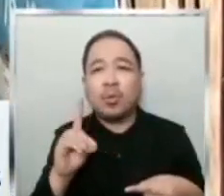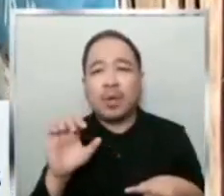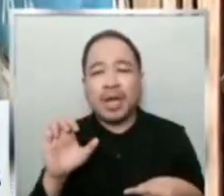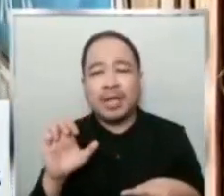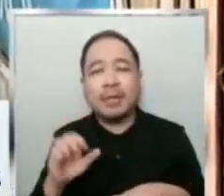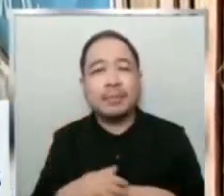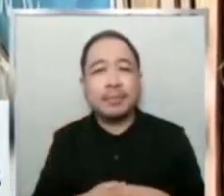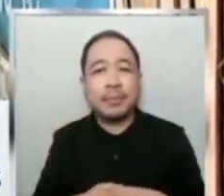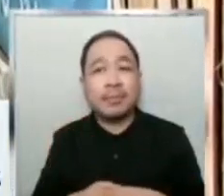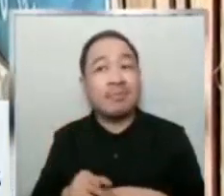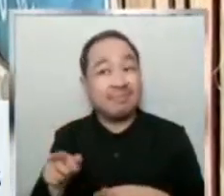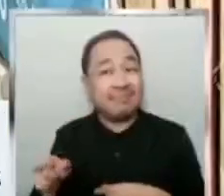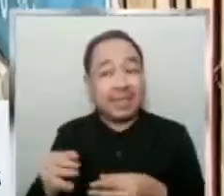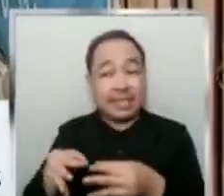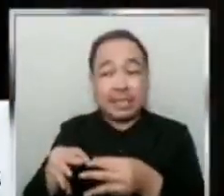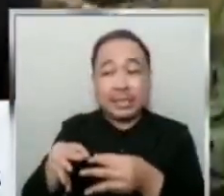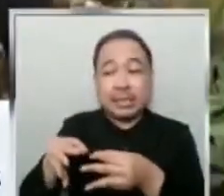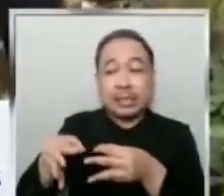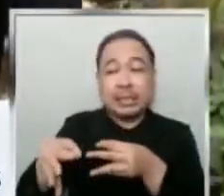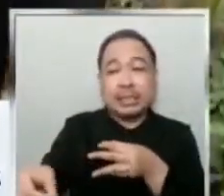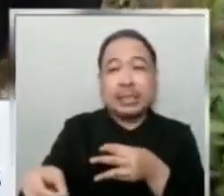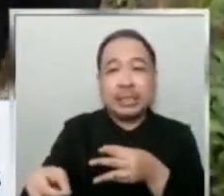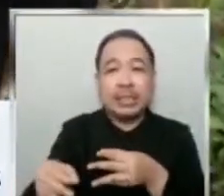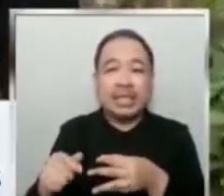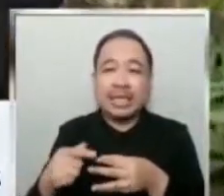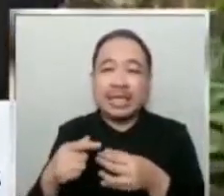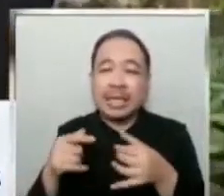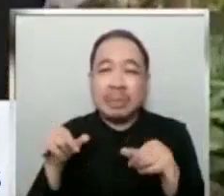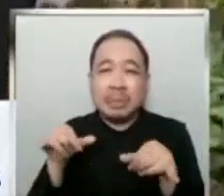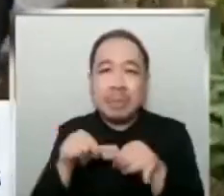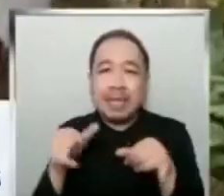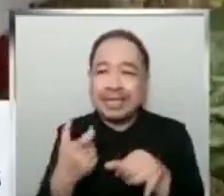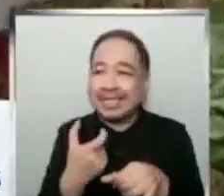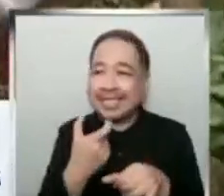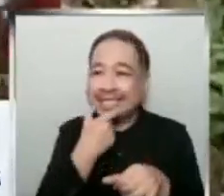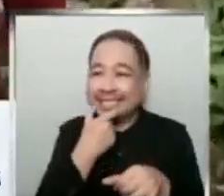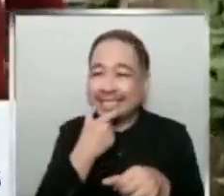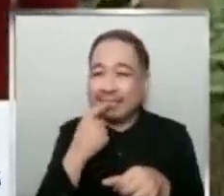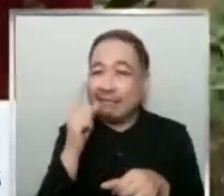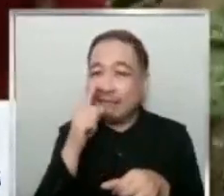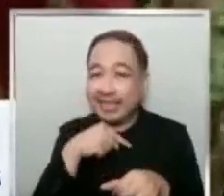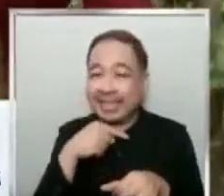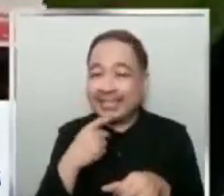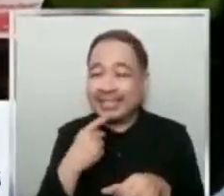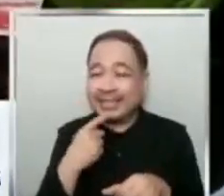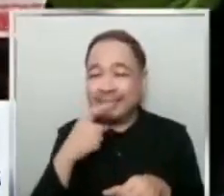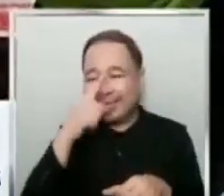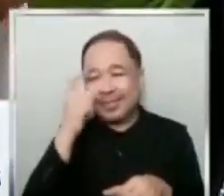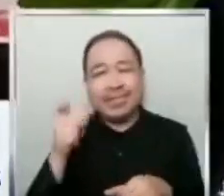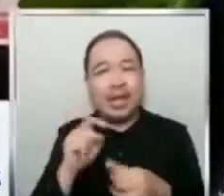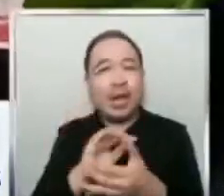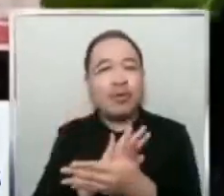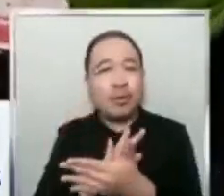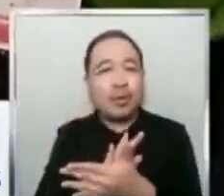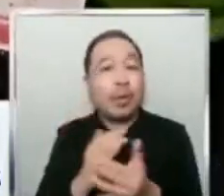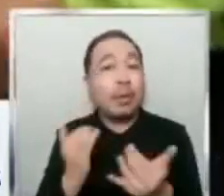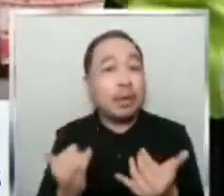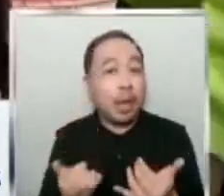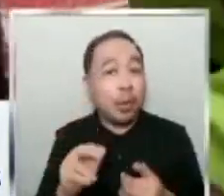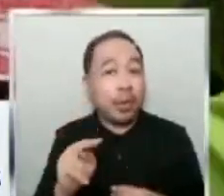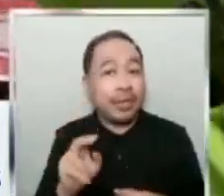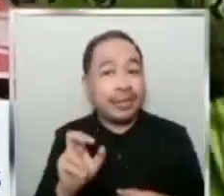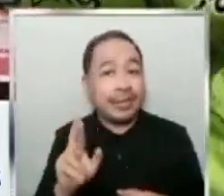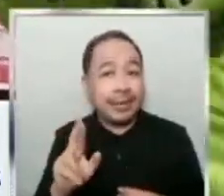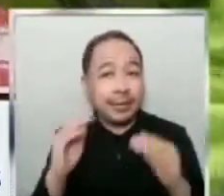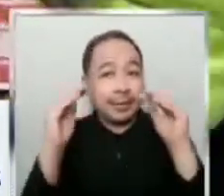sa mataas na kaso ng COVID-19. Ngayong ipatutupad na ang Alert Level 1 sa NCR, inaasahang babalik na sa